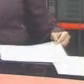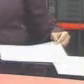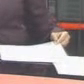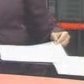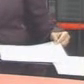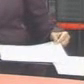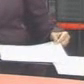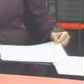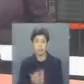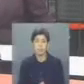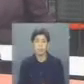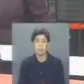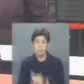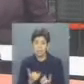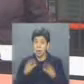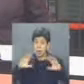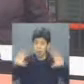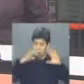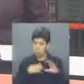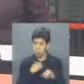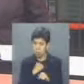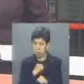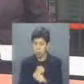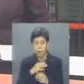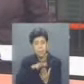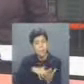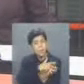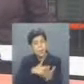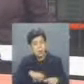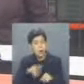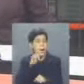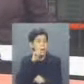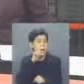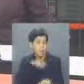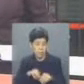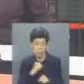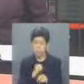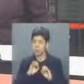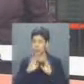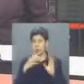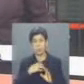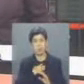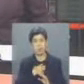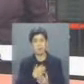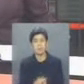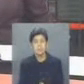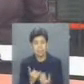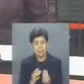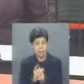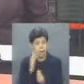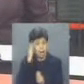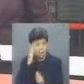ส่วนความพยายามของรัฐบาลในการที่จะทำให้แผนในการบริหารจัดการน้ำเกิดขึ้นอย่างเป็นรูปธรรมในช่วงสัปดาห์หน้าวัน